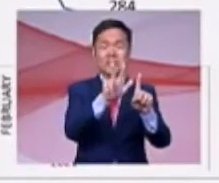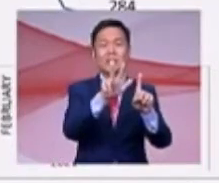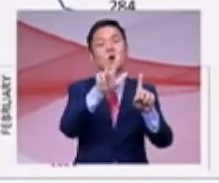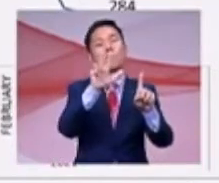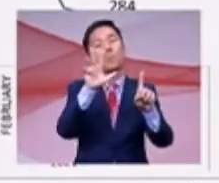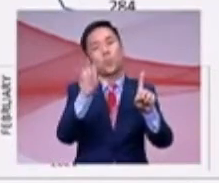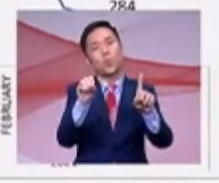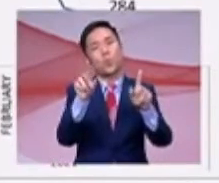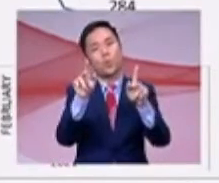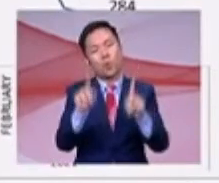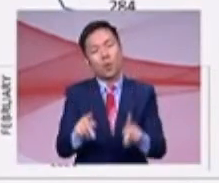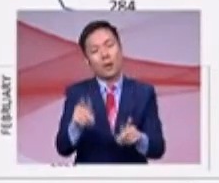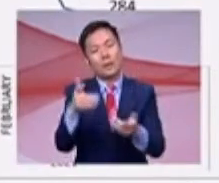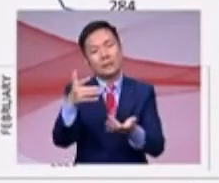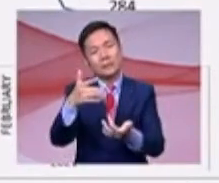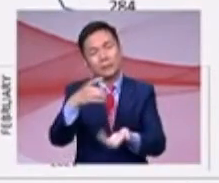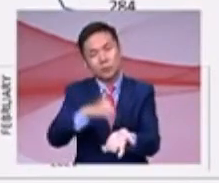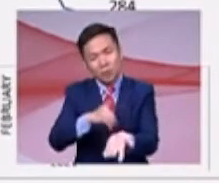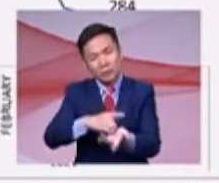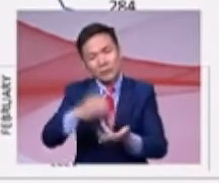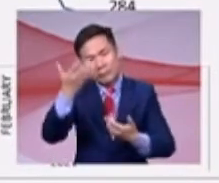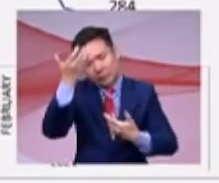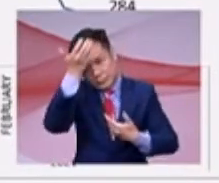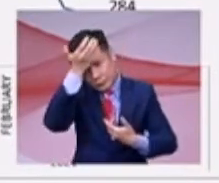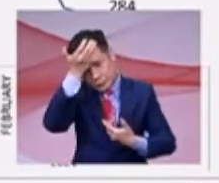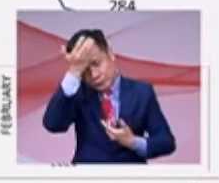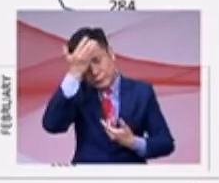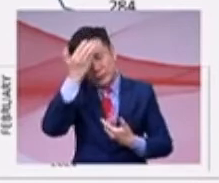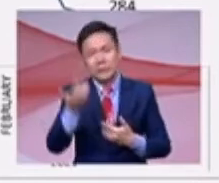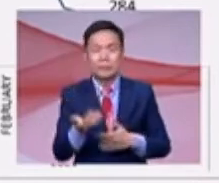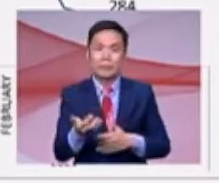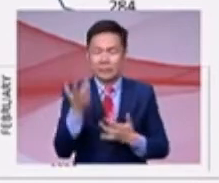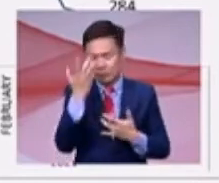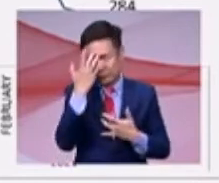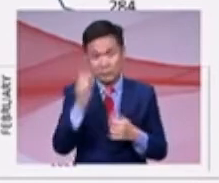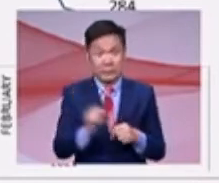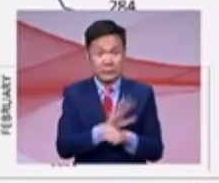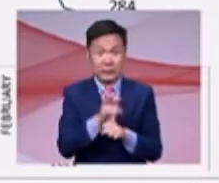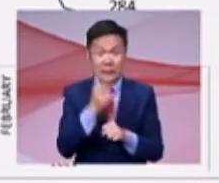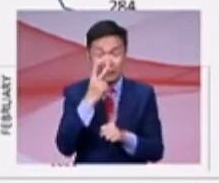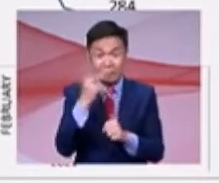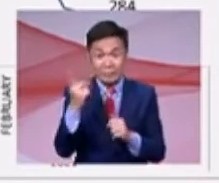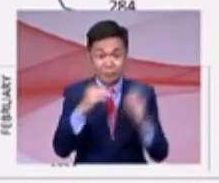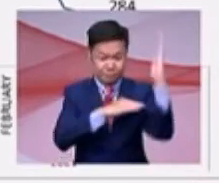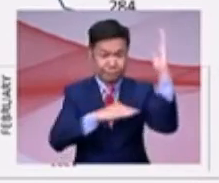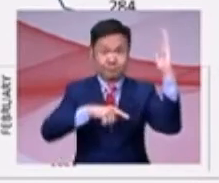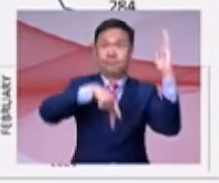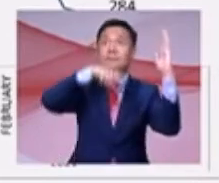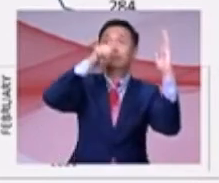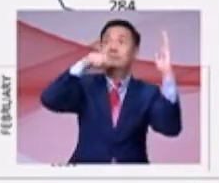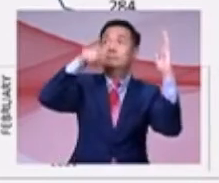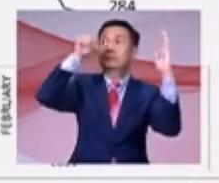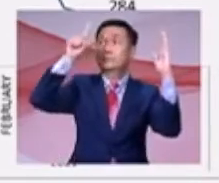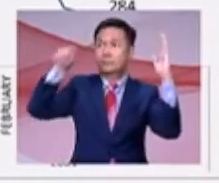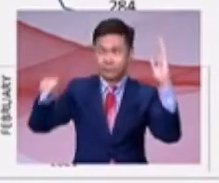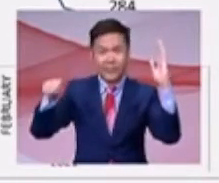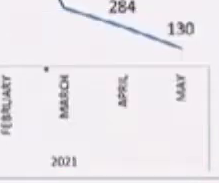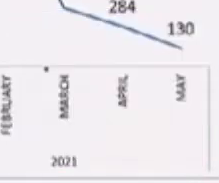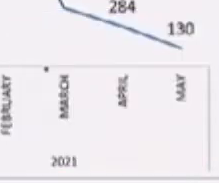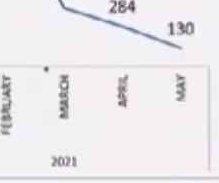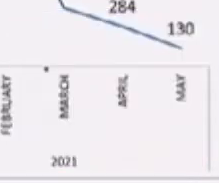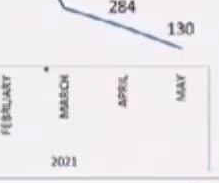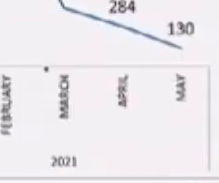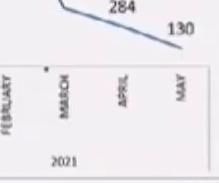130 petugas kesihatan yang dijangkiti. Kalau mereka dijangkiti dalam graf menunjukkan warna biru,